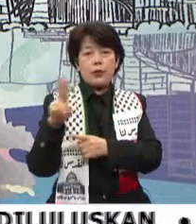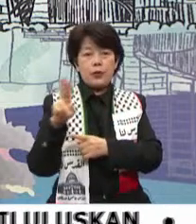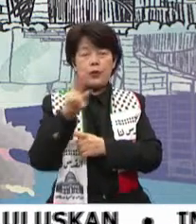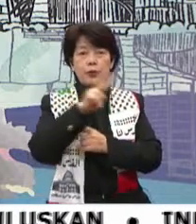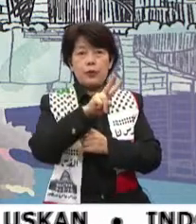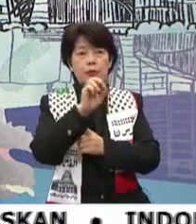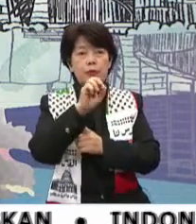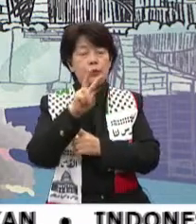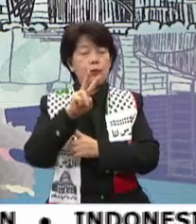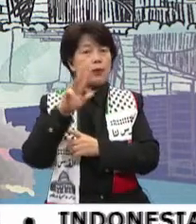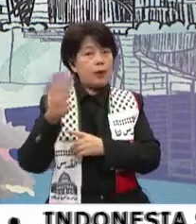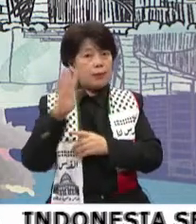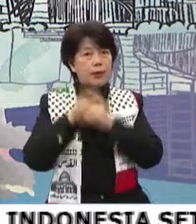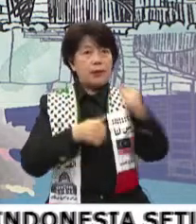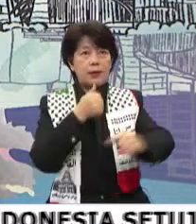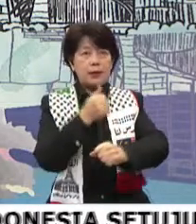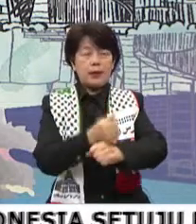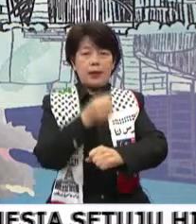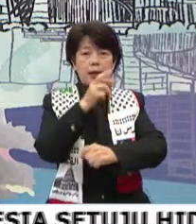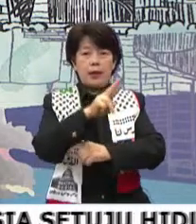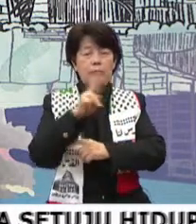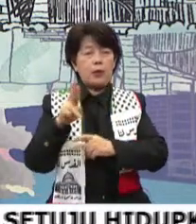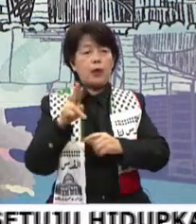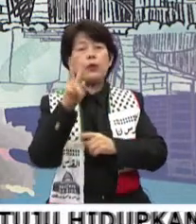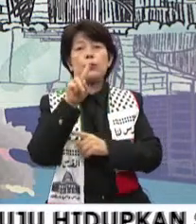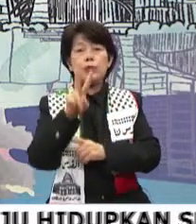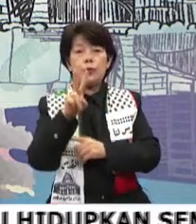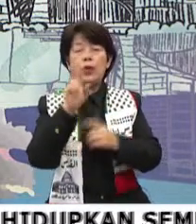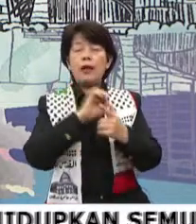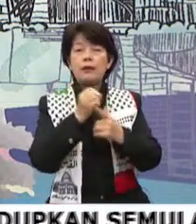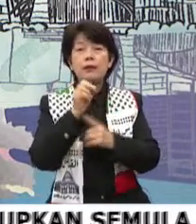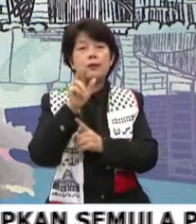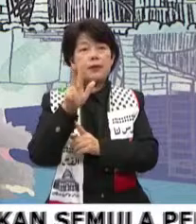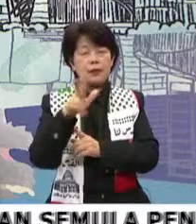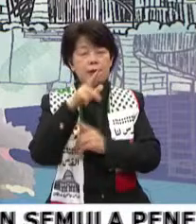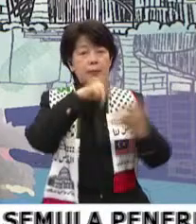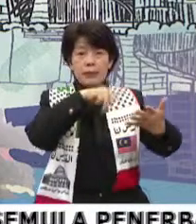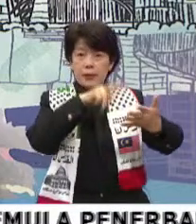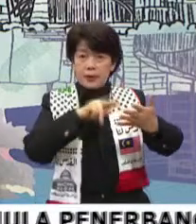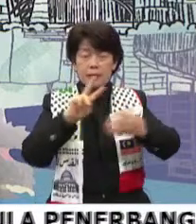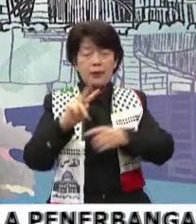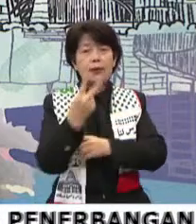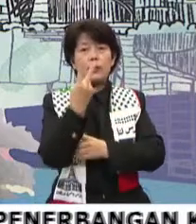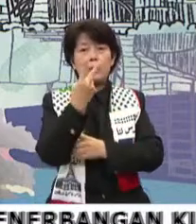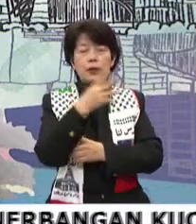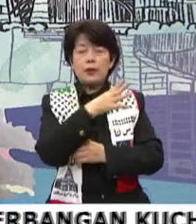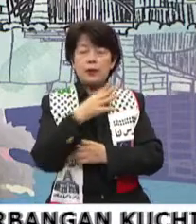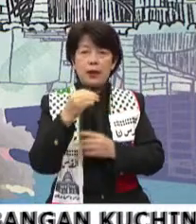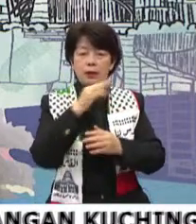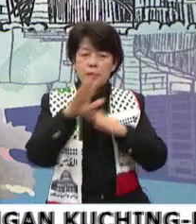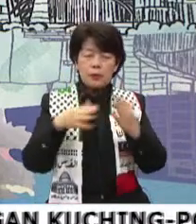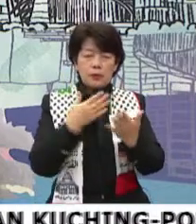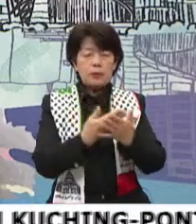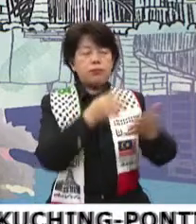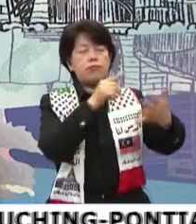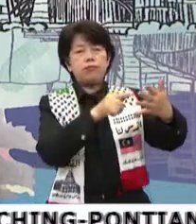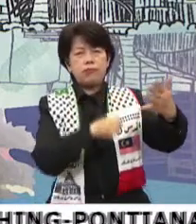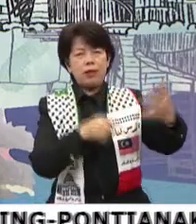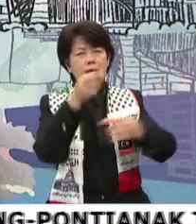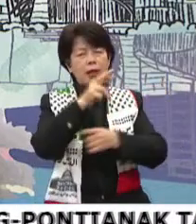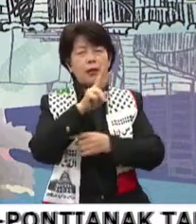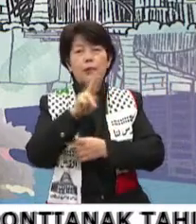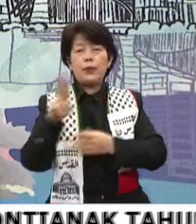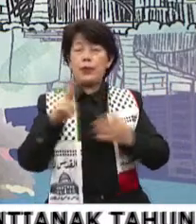2024 Rang undang-undang kewangan nombor 2 2023 juga bacaan kali yang kedua dan beberapa lagi Rang undang-undang